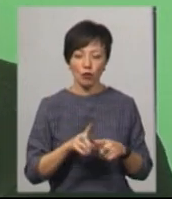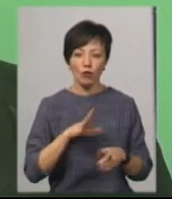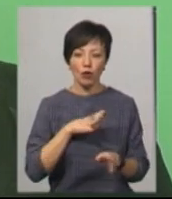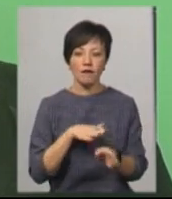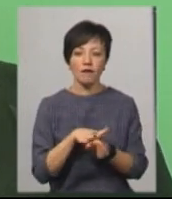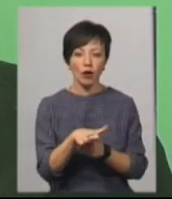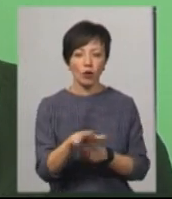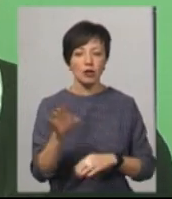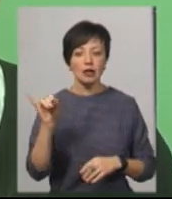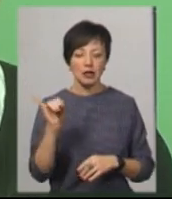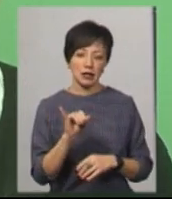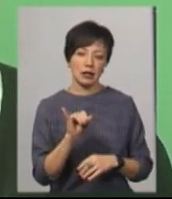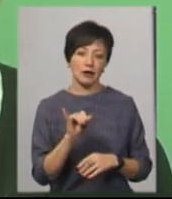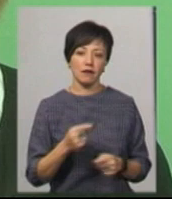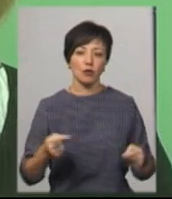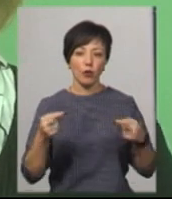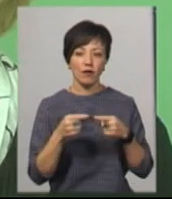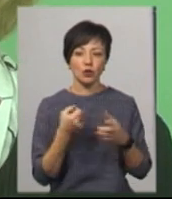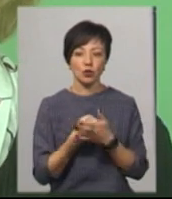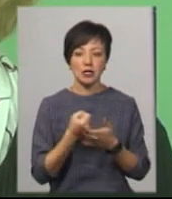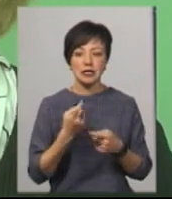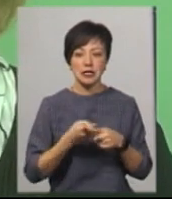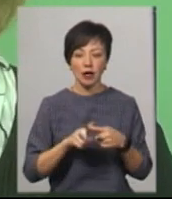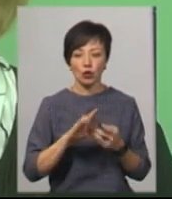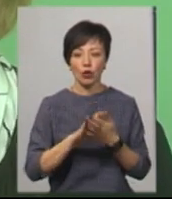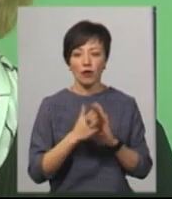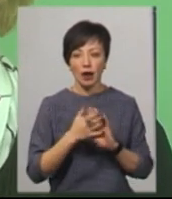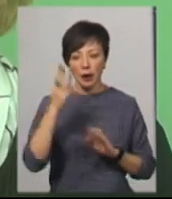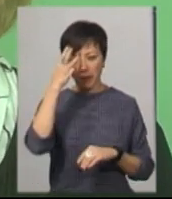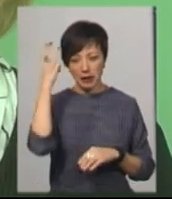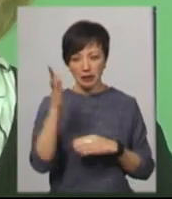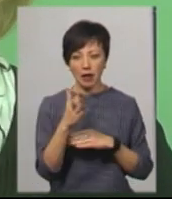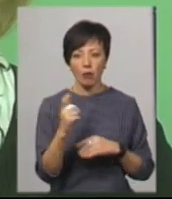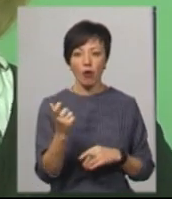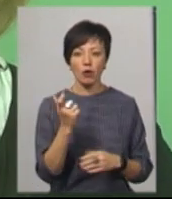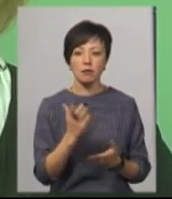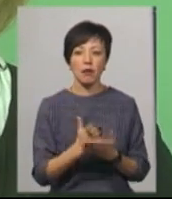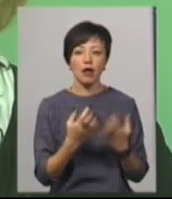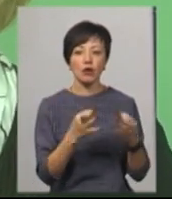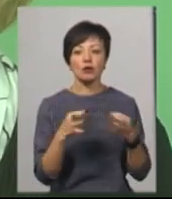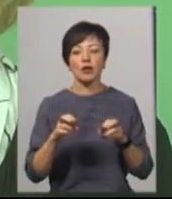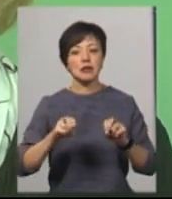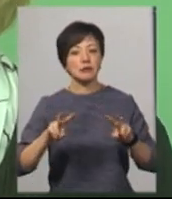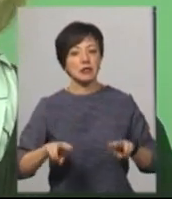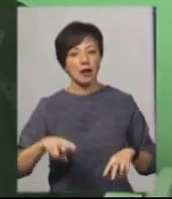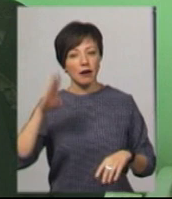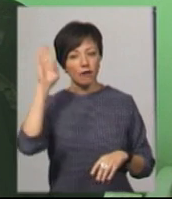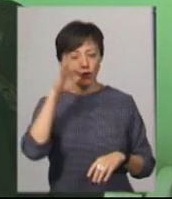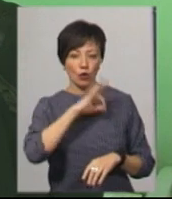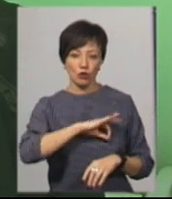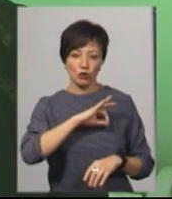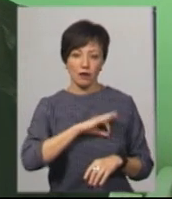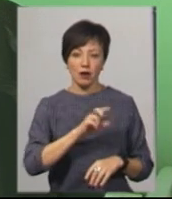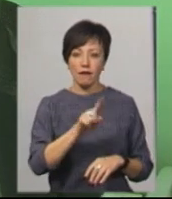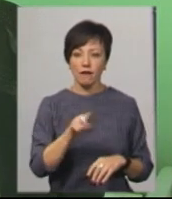виконані і в відповідності до цих договорів ПАД «Хмельницьк Рибгосп» має дозвола на спеціальне водокористування. І вони